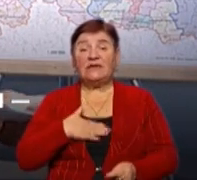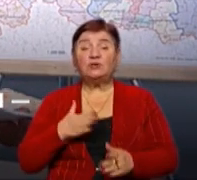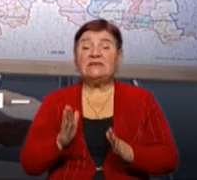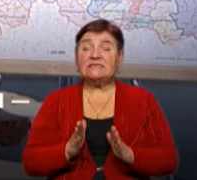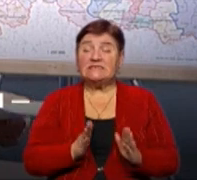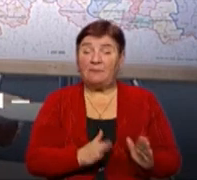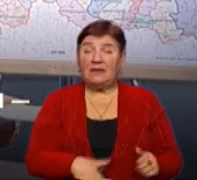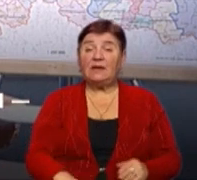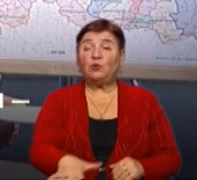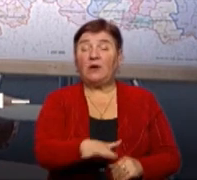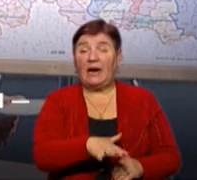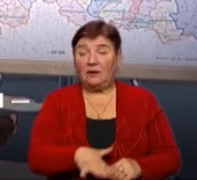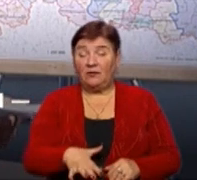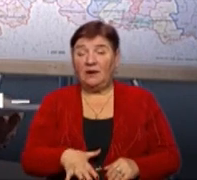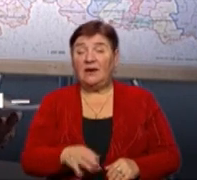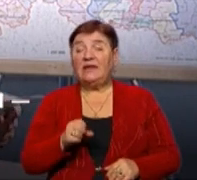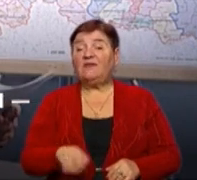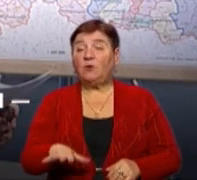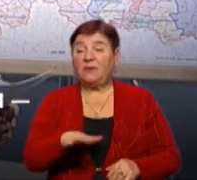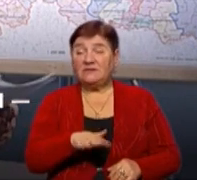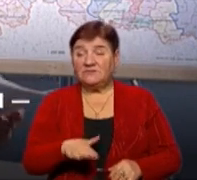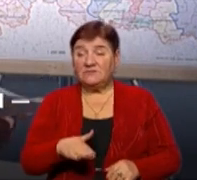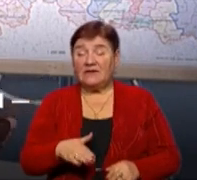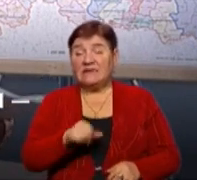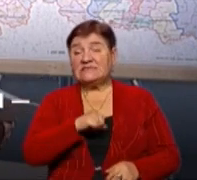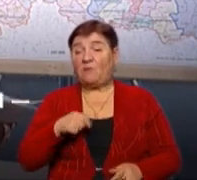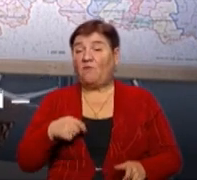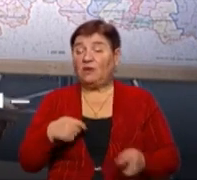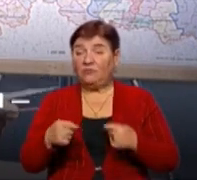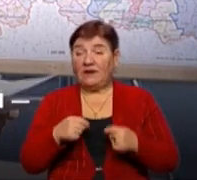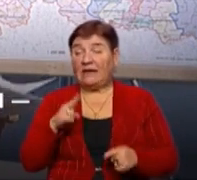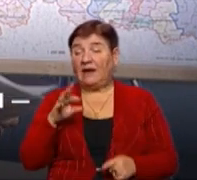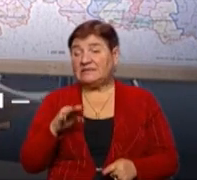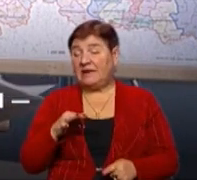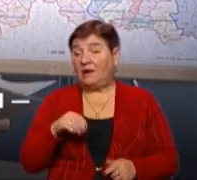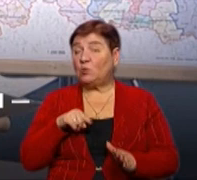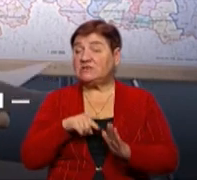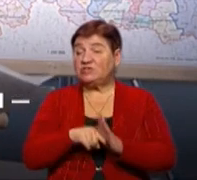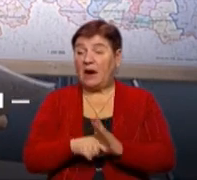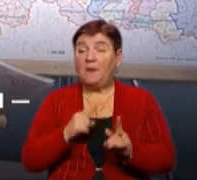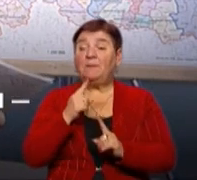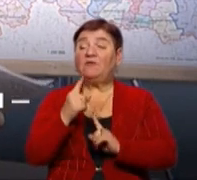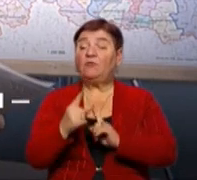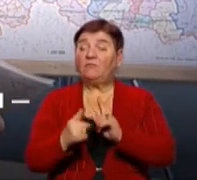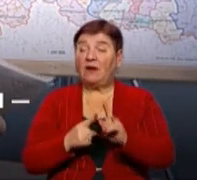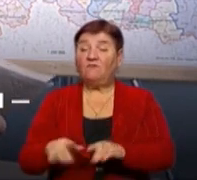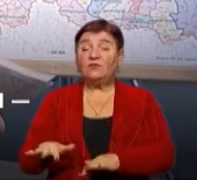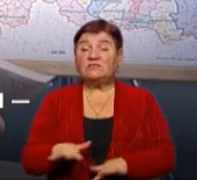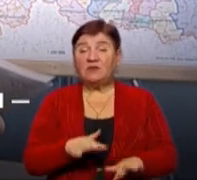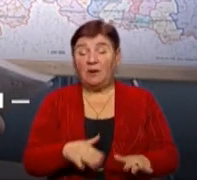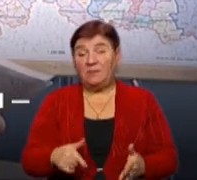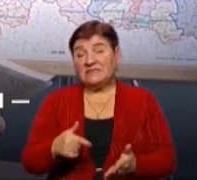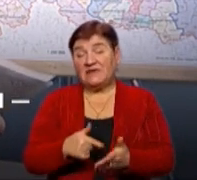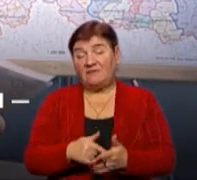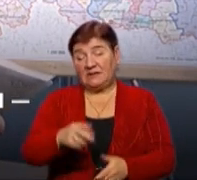системи територіальної організації влади, Європейської хартії місцевого самоврядування. А це означає, що переформатування